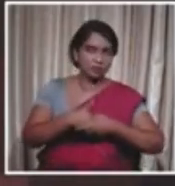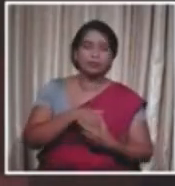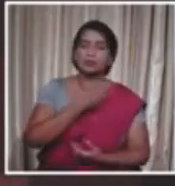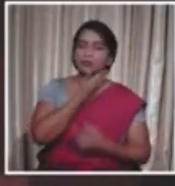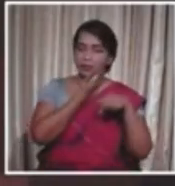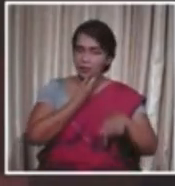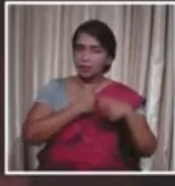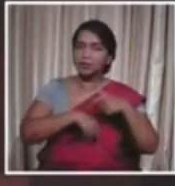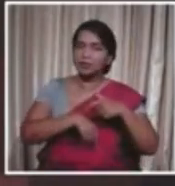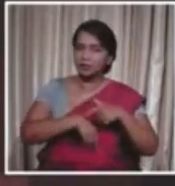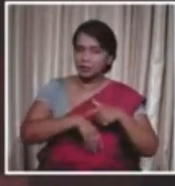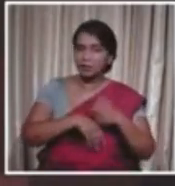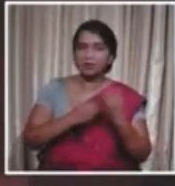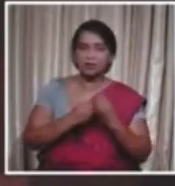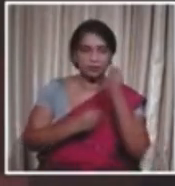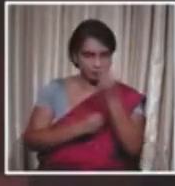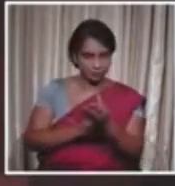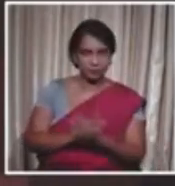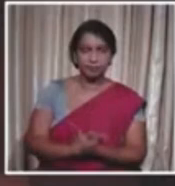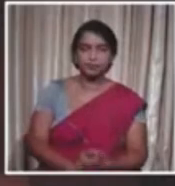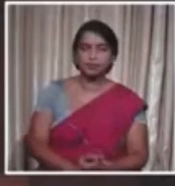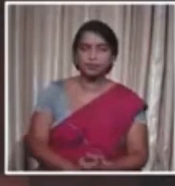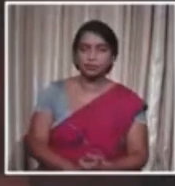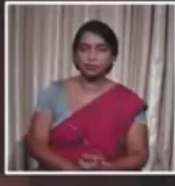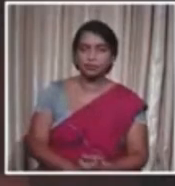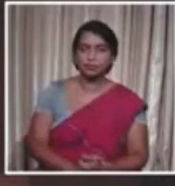me avasthawedi api puda kara sitinawa.